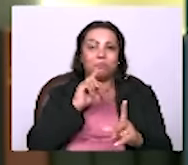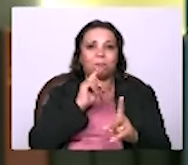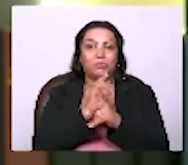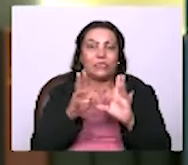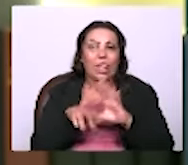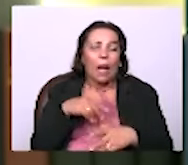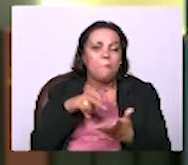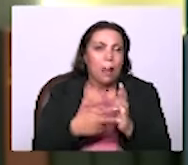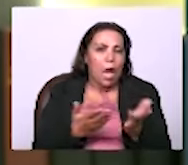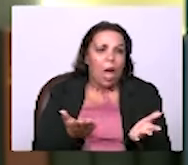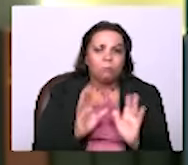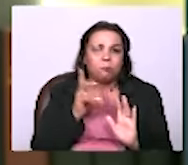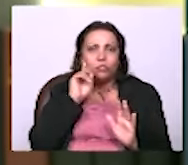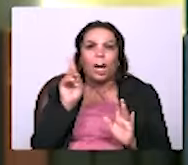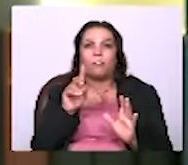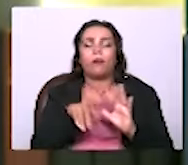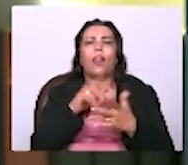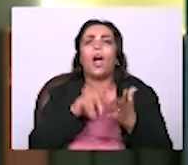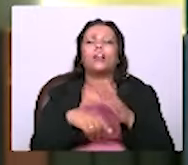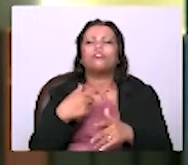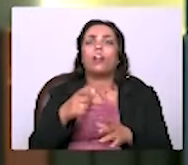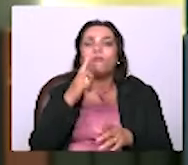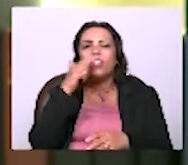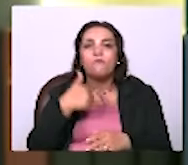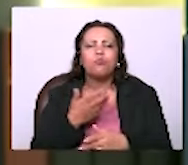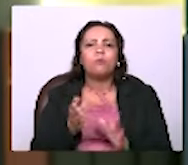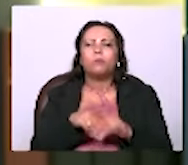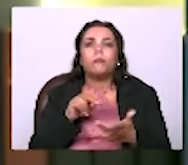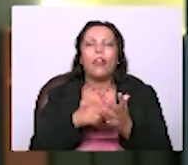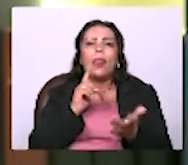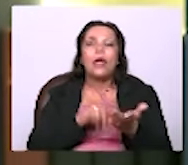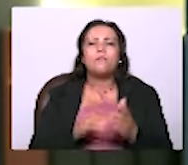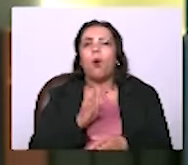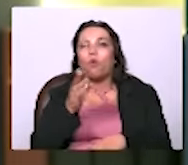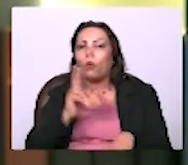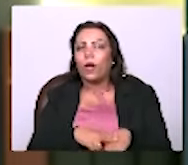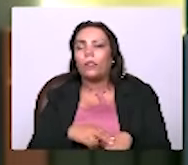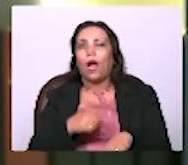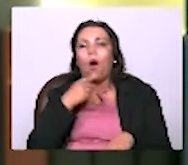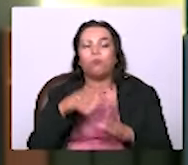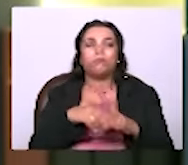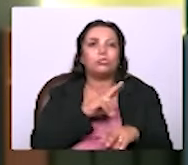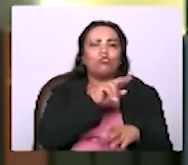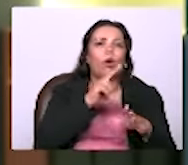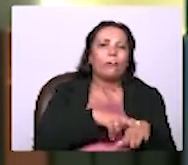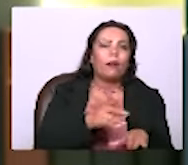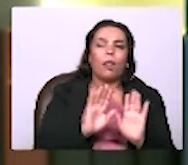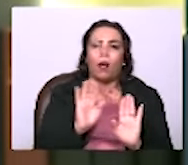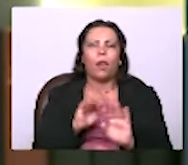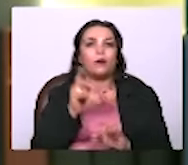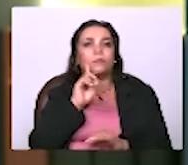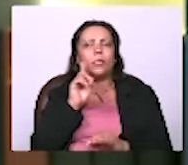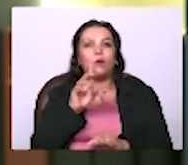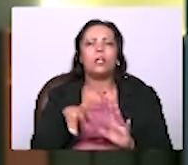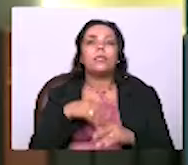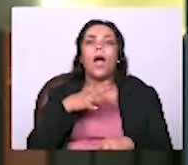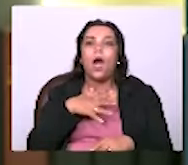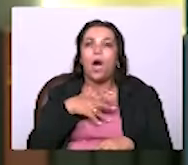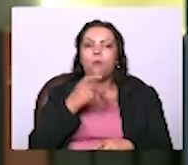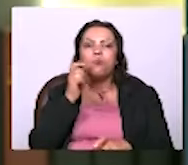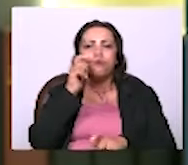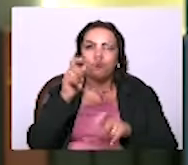اكشن مش قادر يعمل اي تصرف في حياته الا لما يرجع لك او يرجع لواحد اني يساله لا انا مش عايزه كده انا عايزه